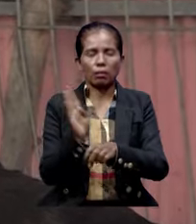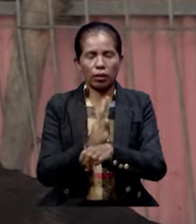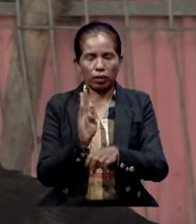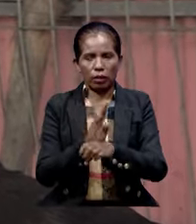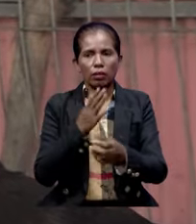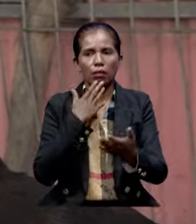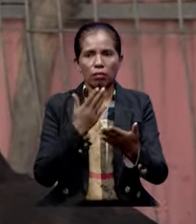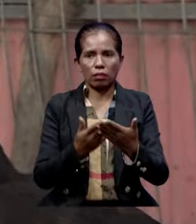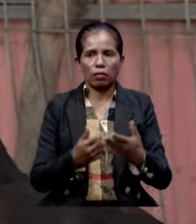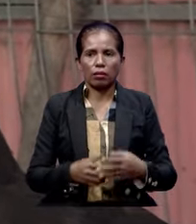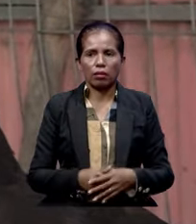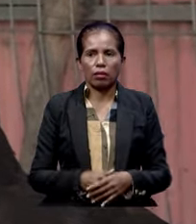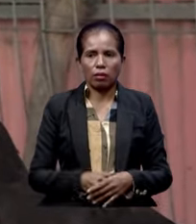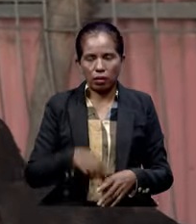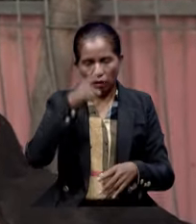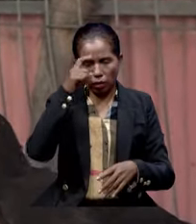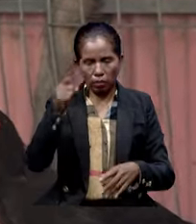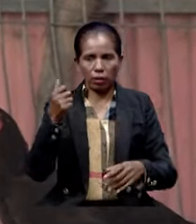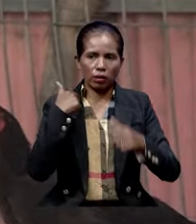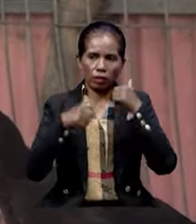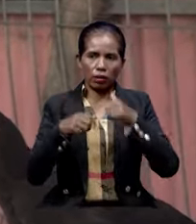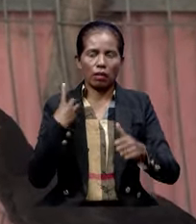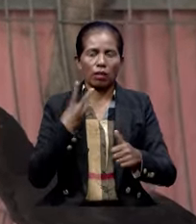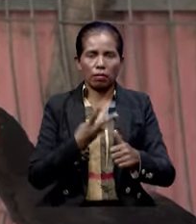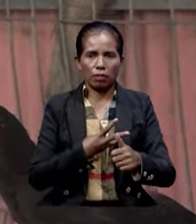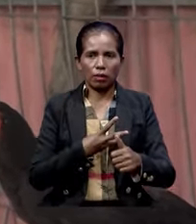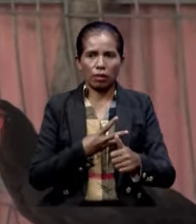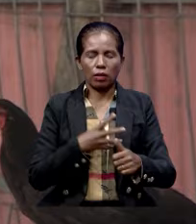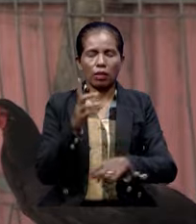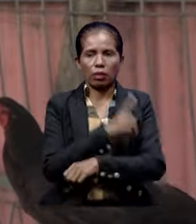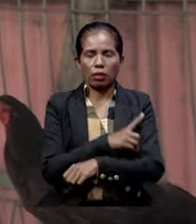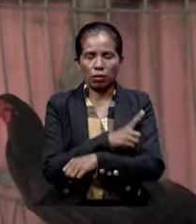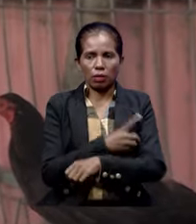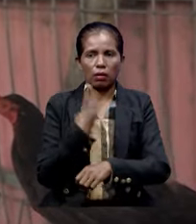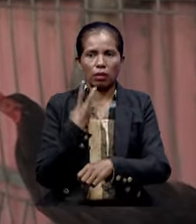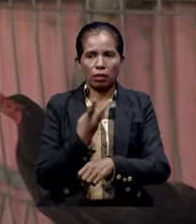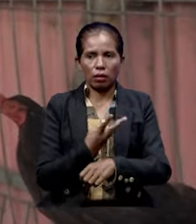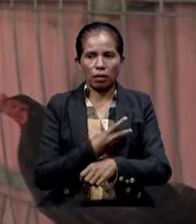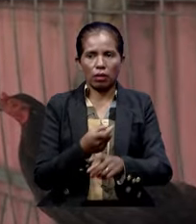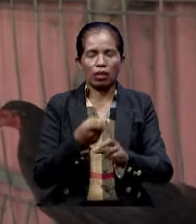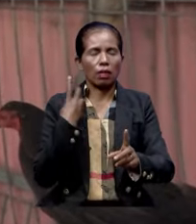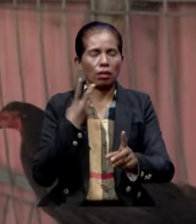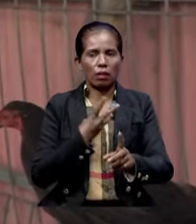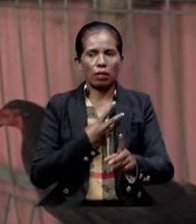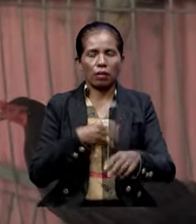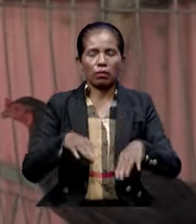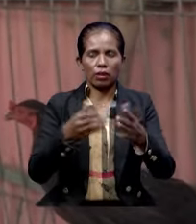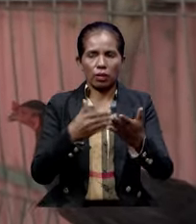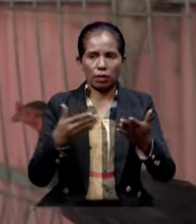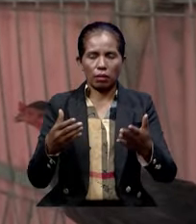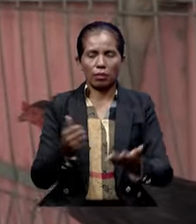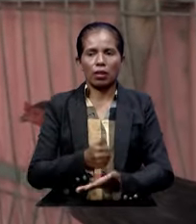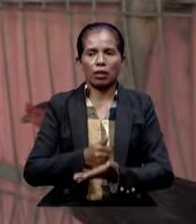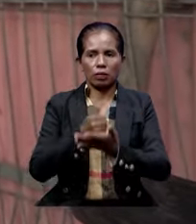kodia. Tambah liusi aktif dan nema lor lorong ami liusi nema am fan sasa ambele